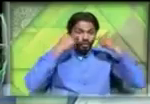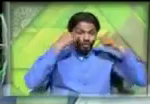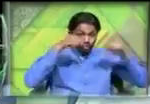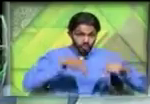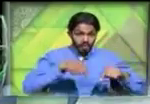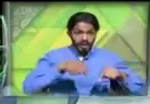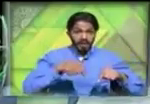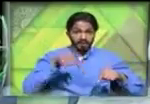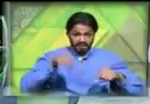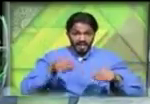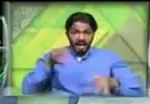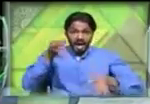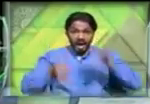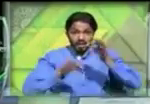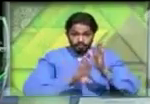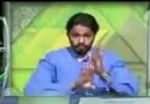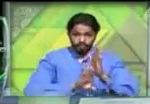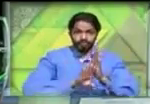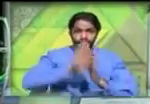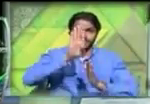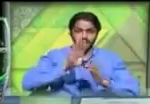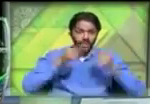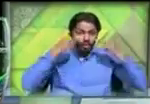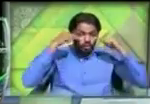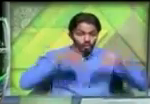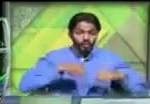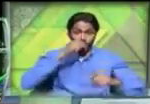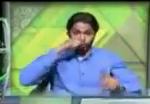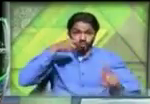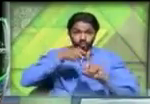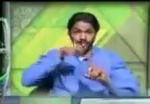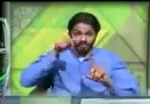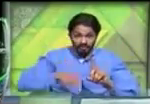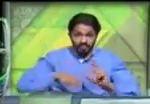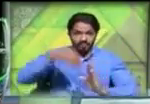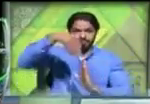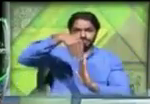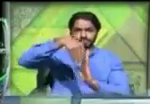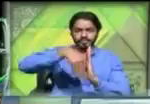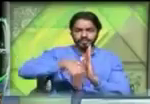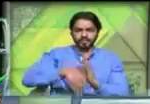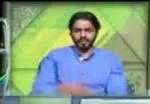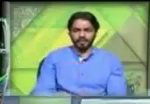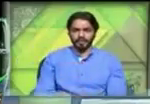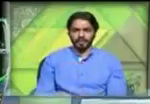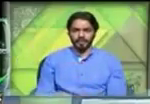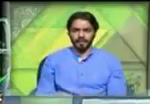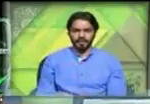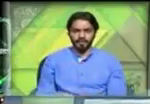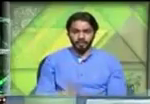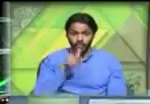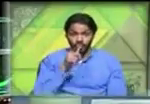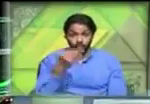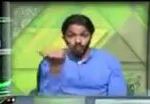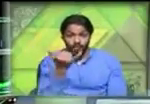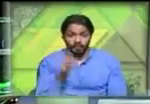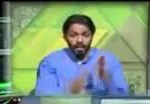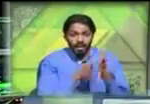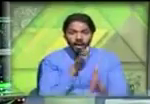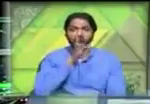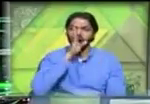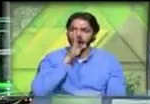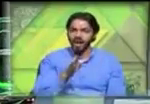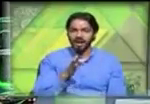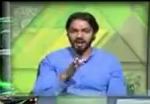بالعدل قامت، وإن لم يكن لصاحبها في الآخرة من خلاق. جميل. وما لم يقم أمر